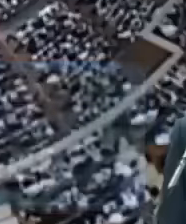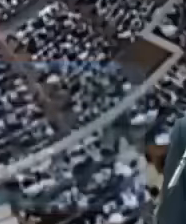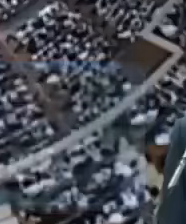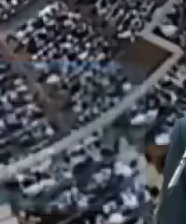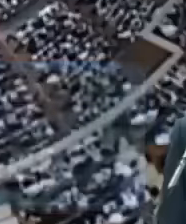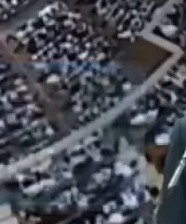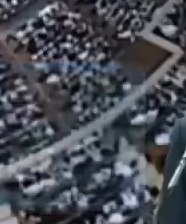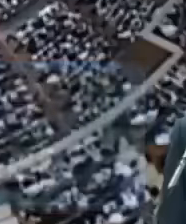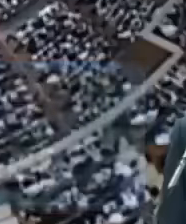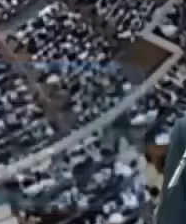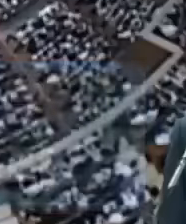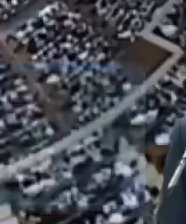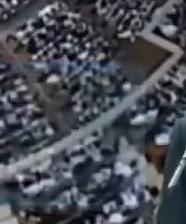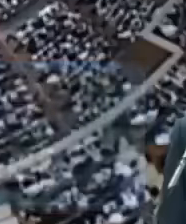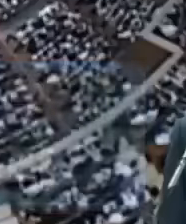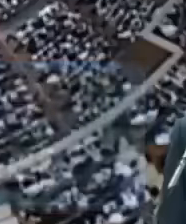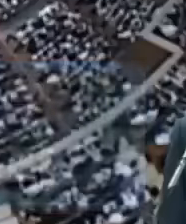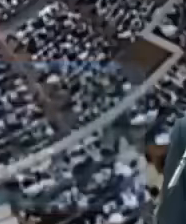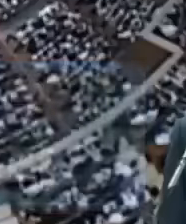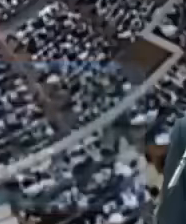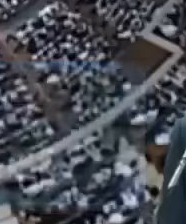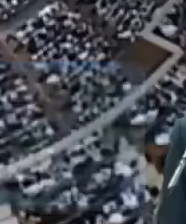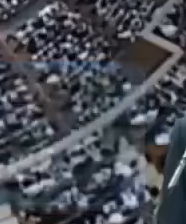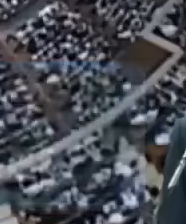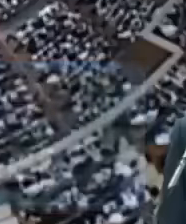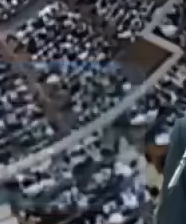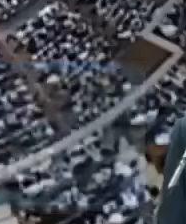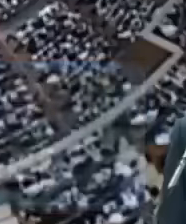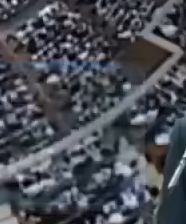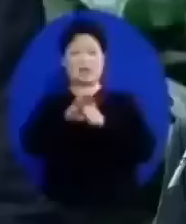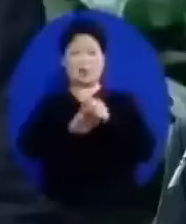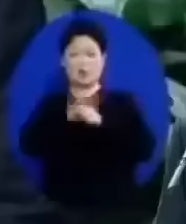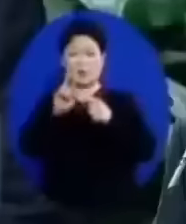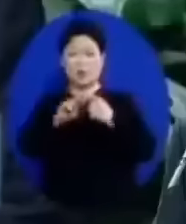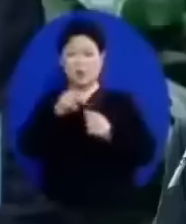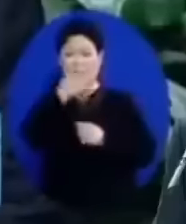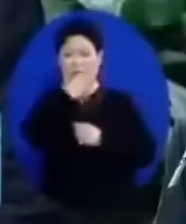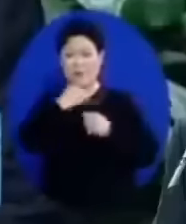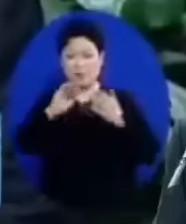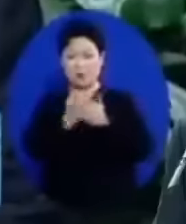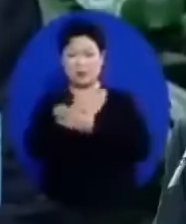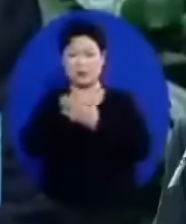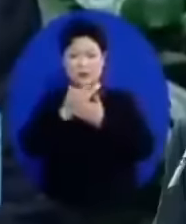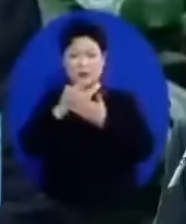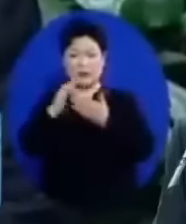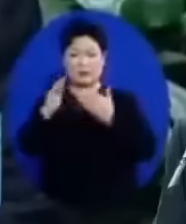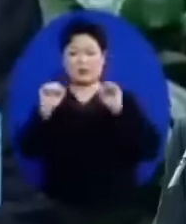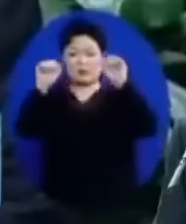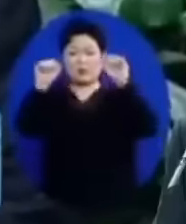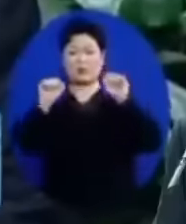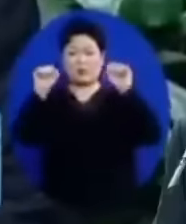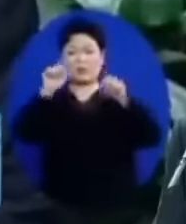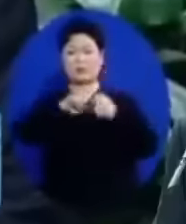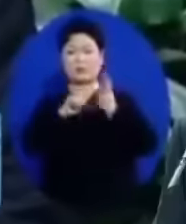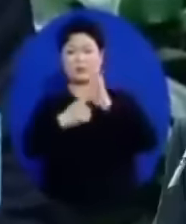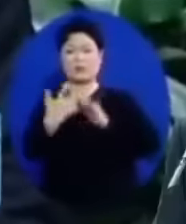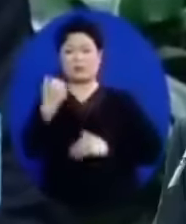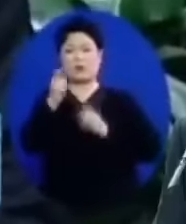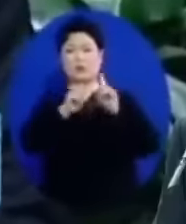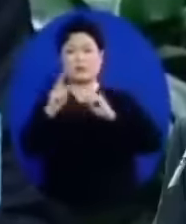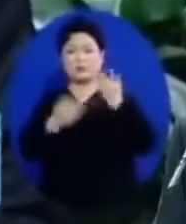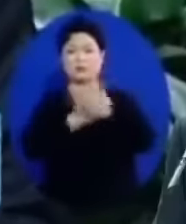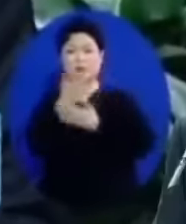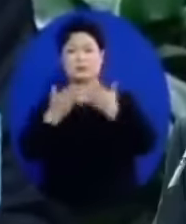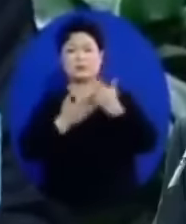아멘. 오늘 저는 여러분과 함께 사랑과 행복 나누기 운동이라는 제목으로 말씀을